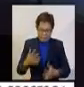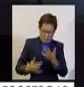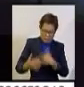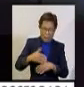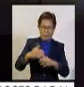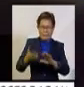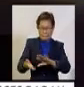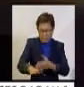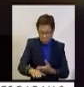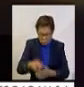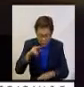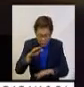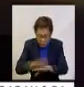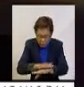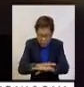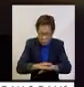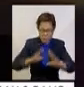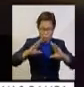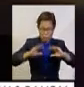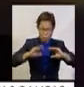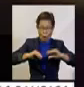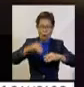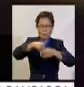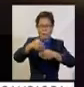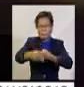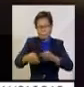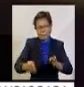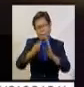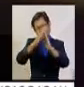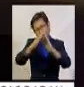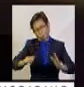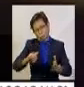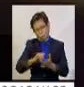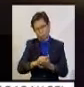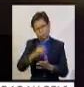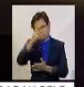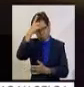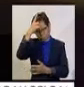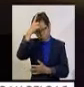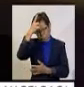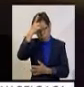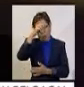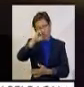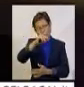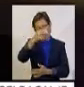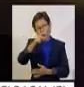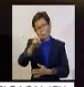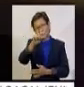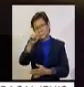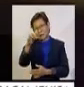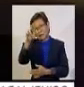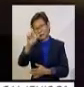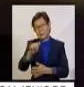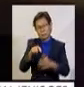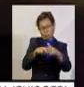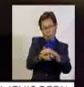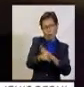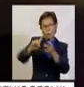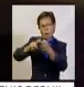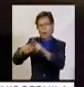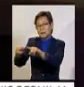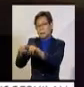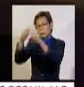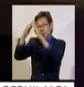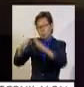Mayatnya ditemui di atas tilam di salah sebuah bilik rumah tersebut. Tambah Datuk Muhammad Zakaria, mangsa dipercayai dibunuh rakan